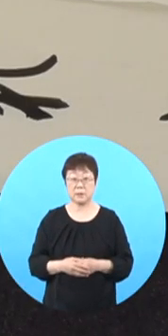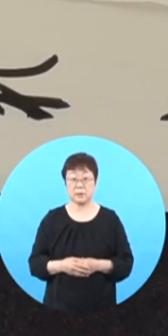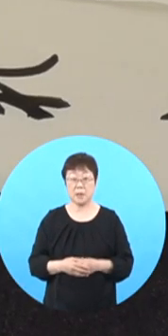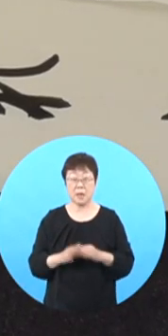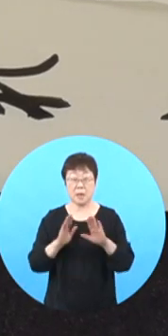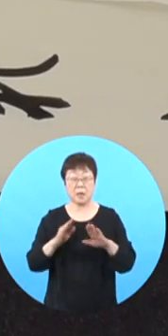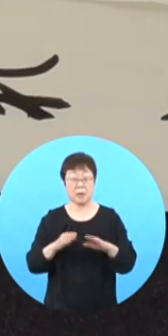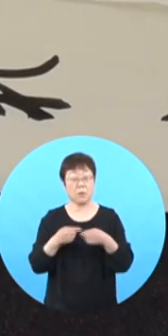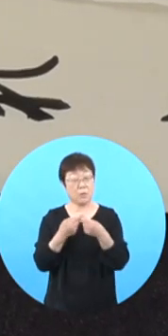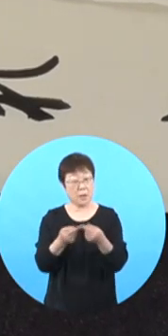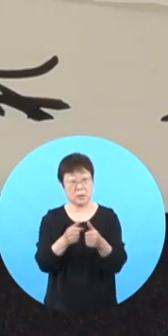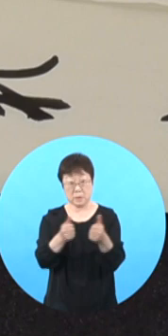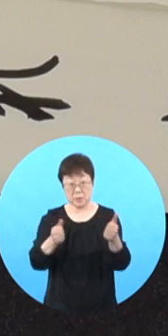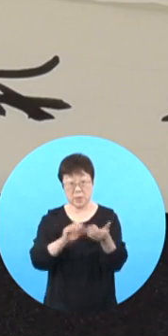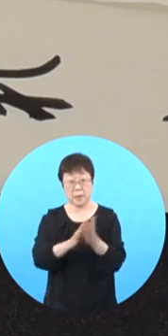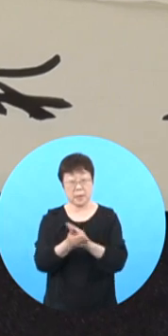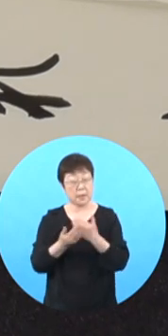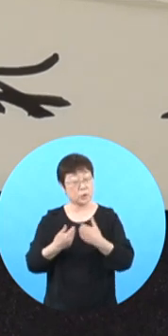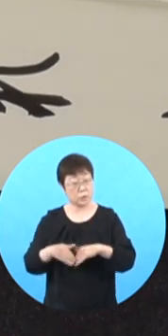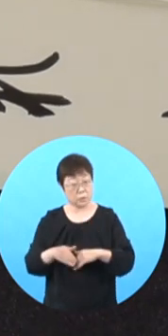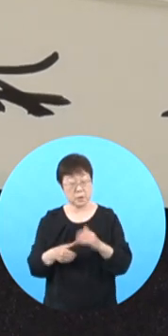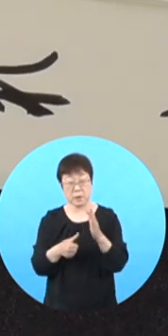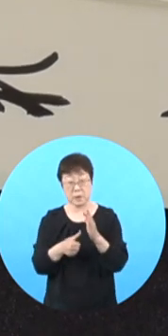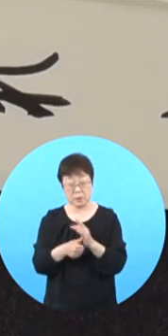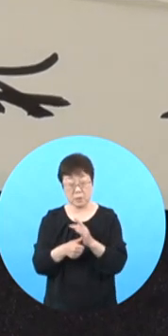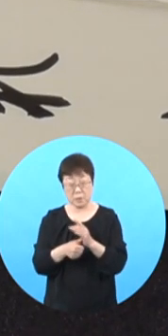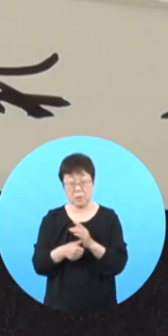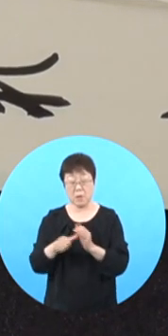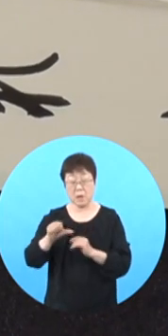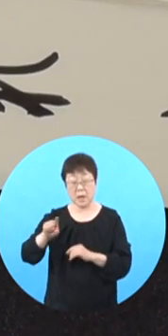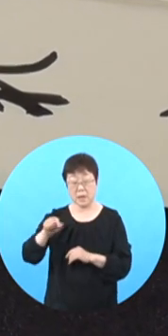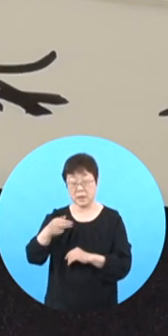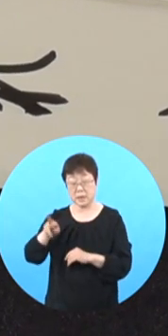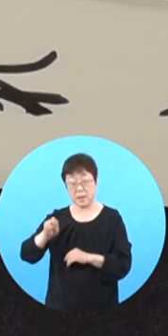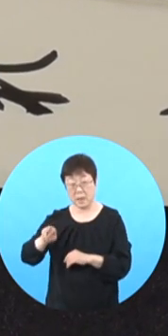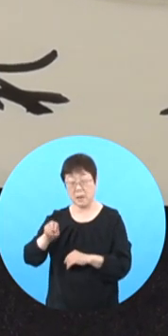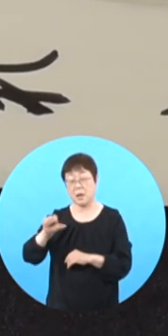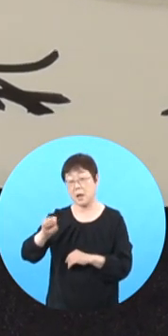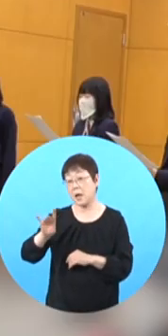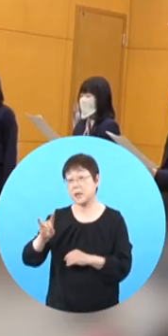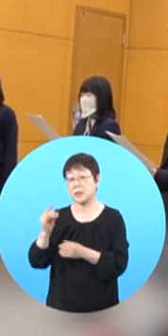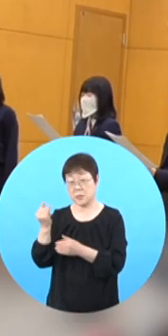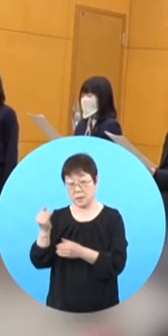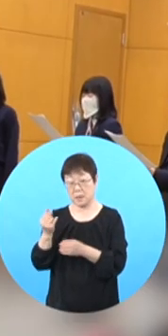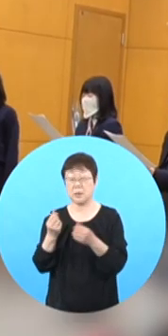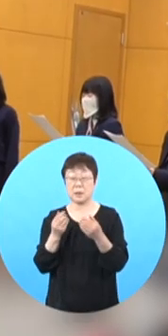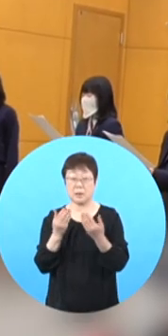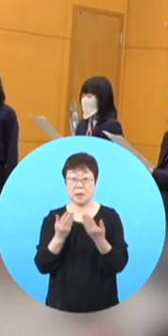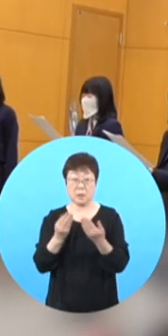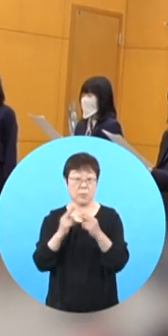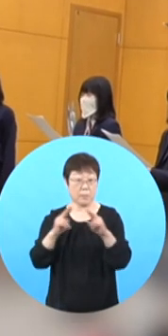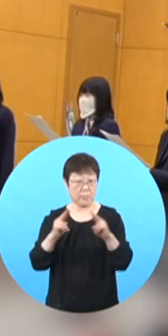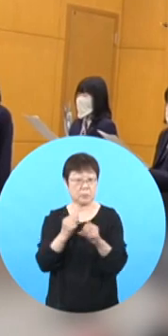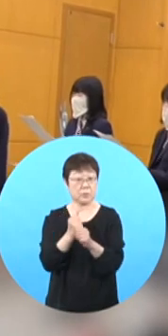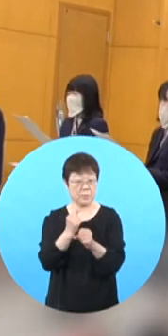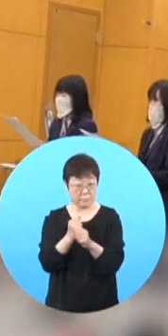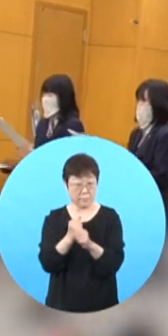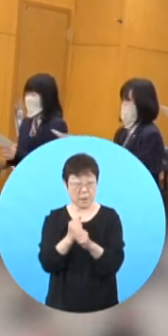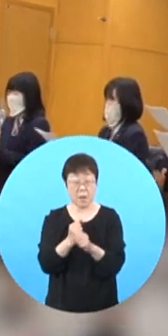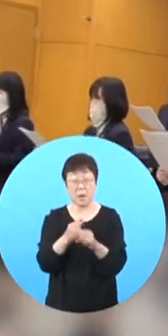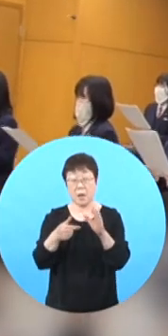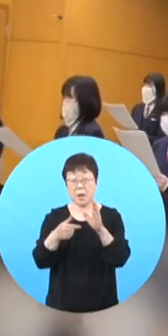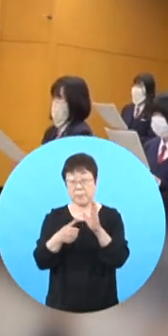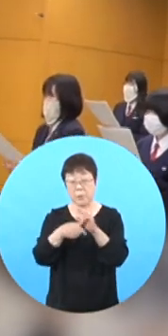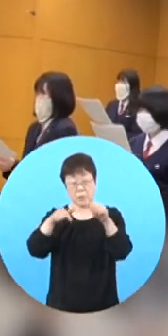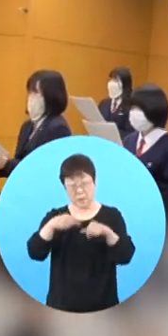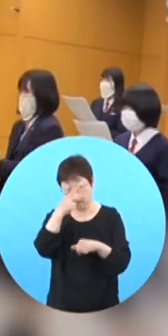入学式では徳島県出身のシンガーソングライターアンジェラ・アキさんが作詞作曲した校歌を明西高校芸